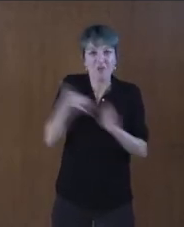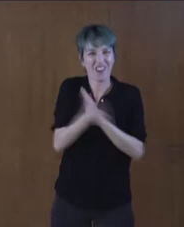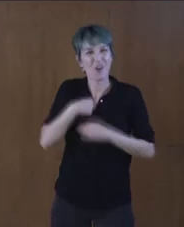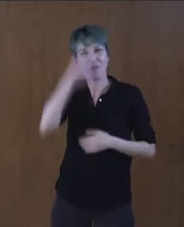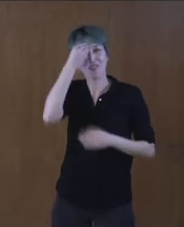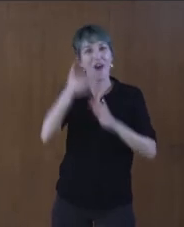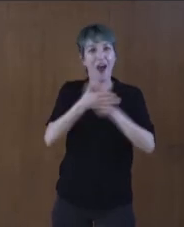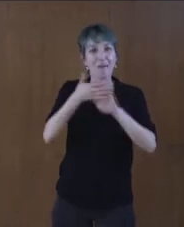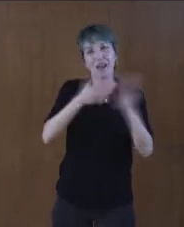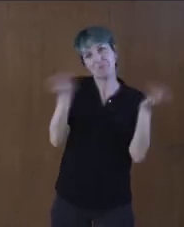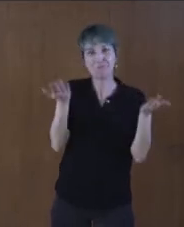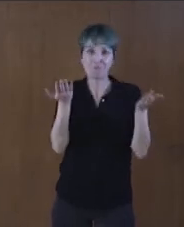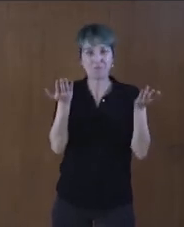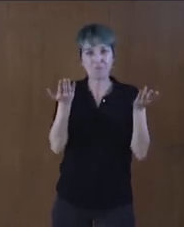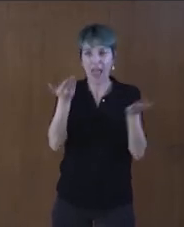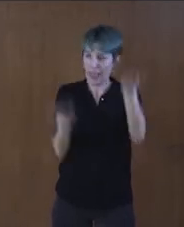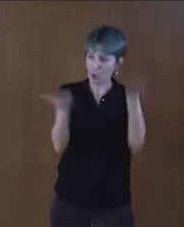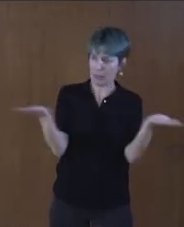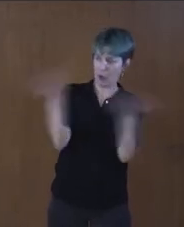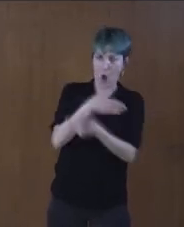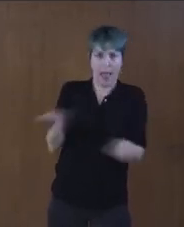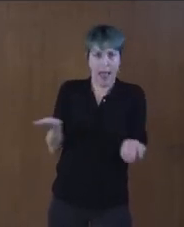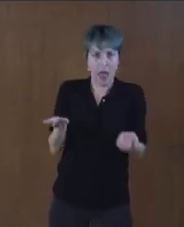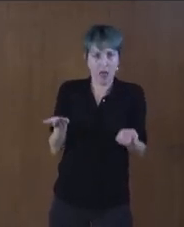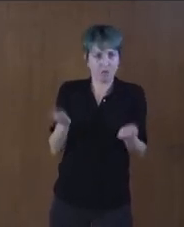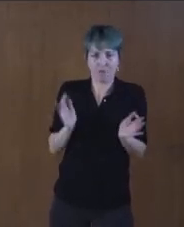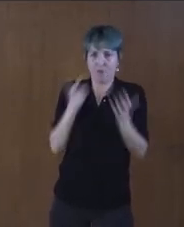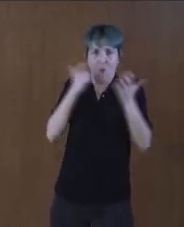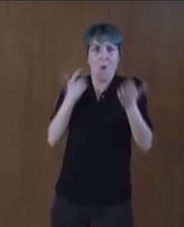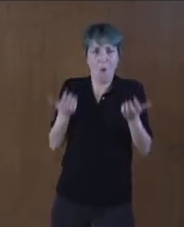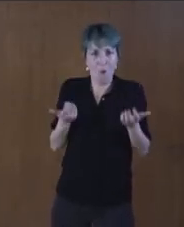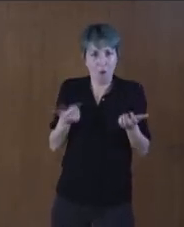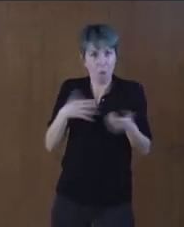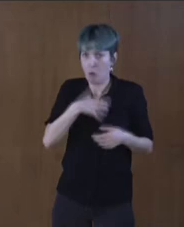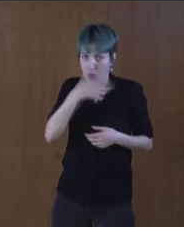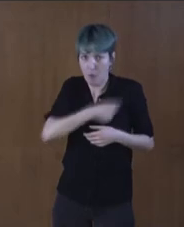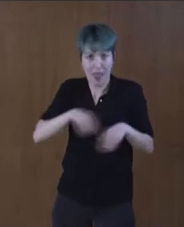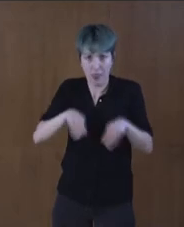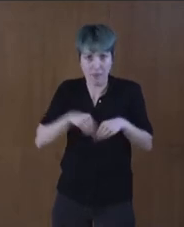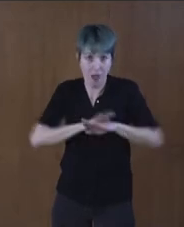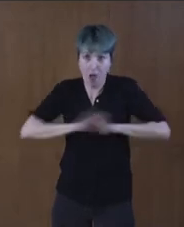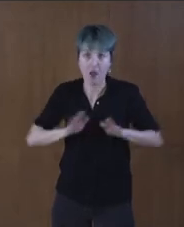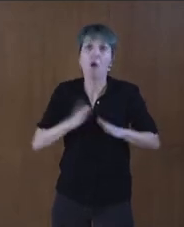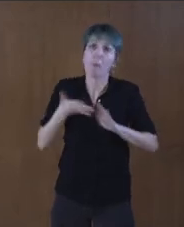parla d'una mena d'injustícia essencial inacceptable.